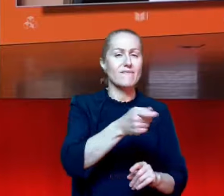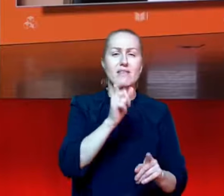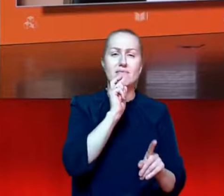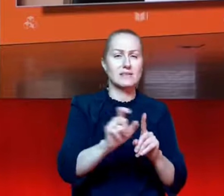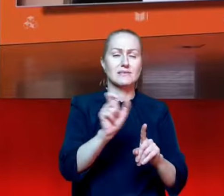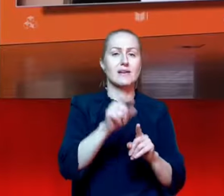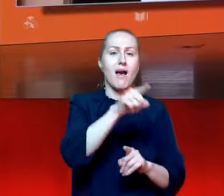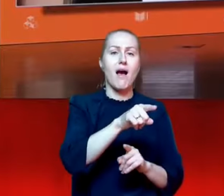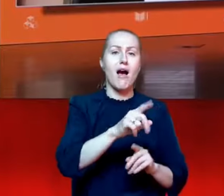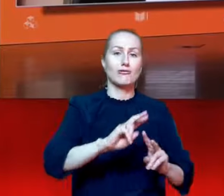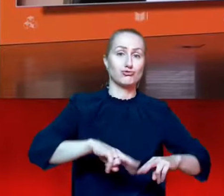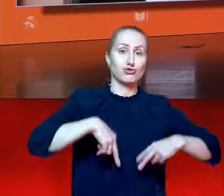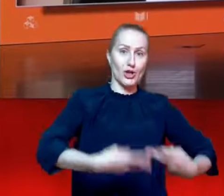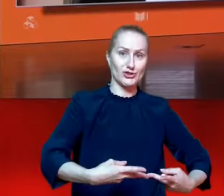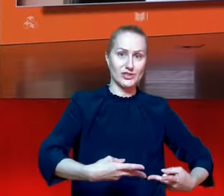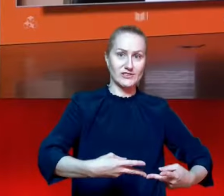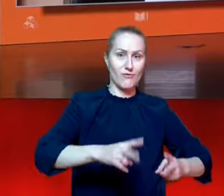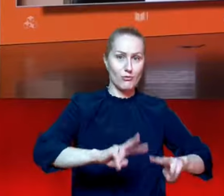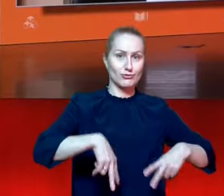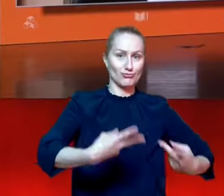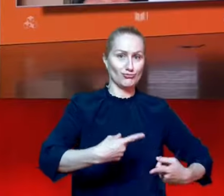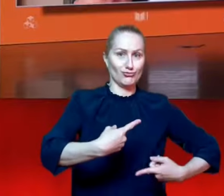I nasza ekspertka